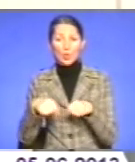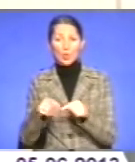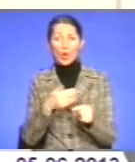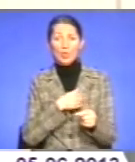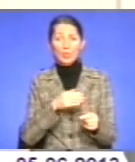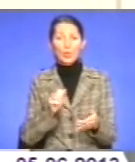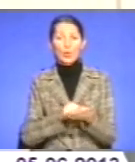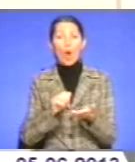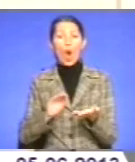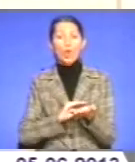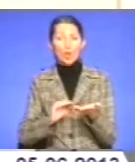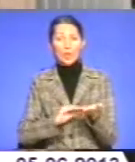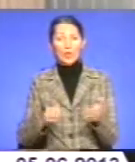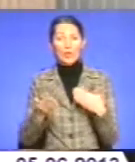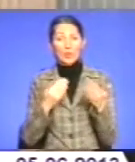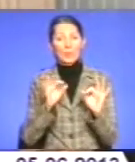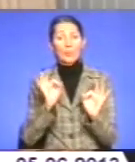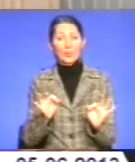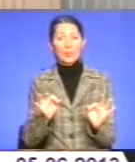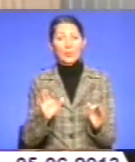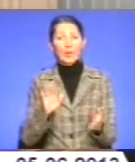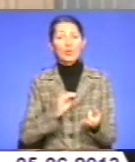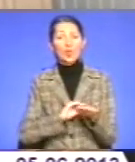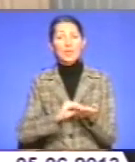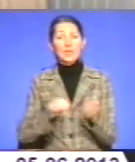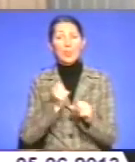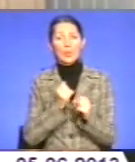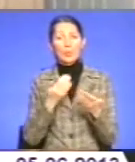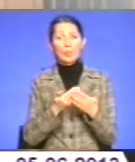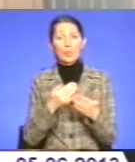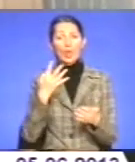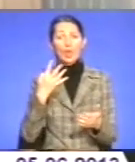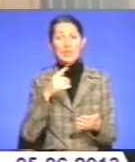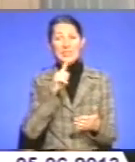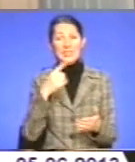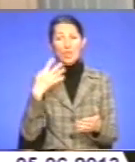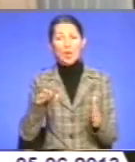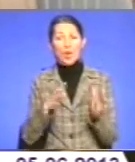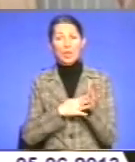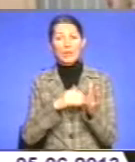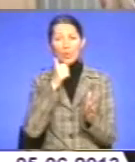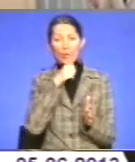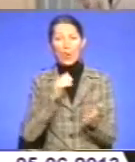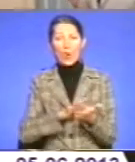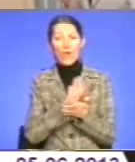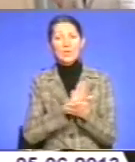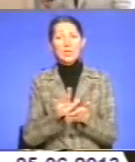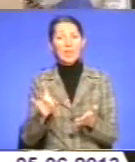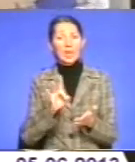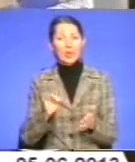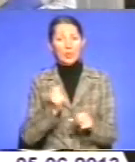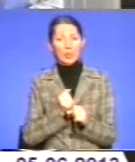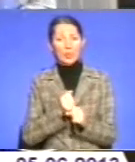журналістики ставилися так по-справжньому. В журналістиці я працюю вже десь 49-го року. В газеті в районі працював,